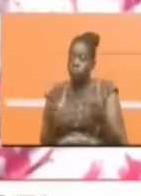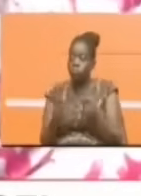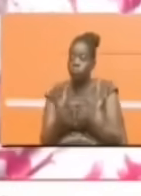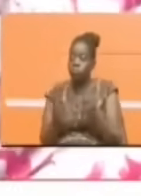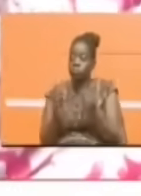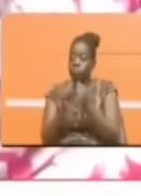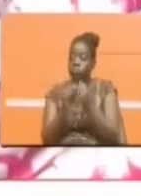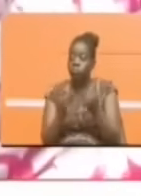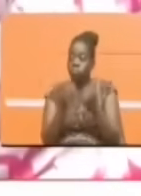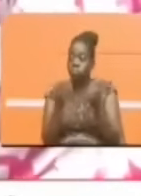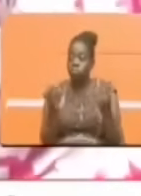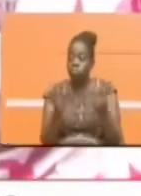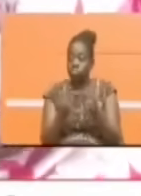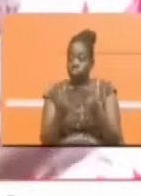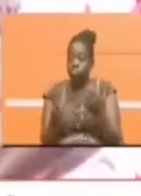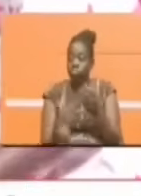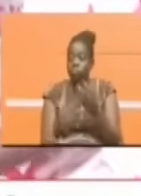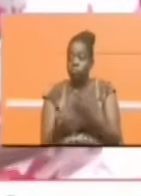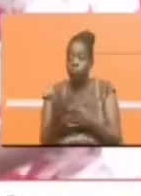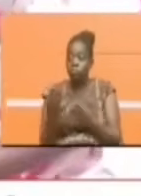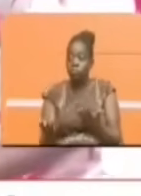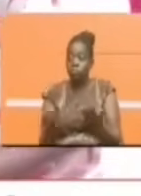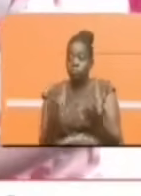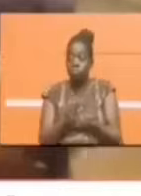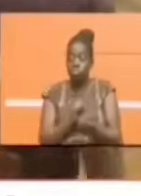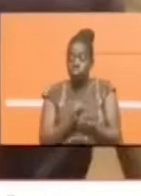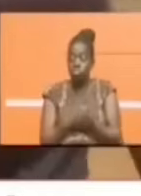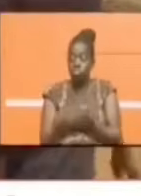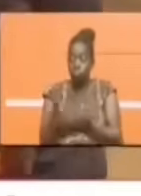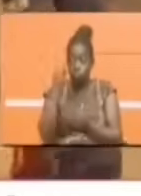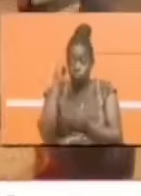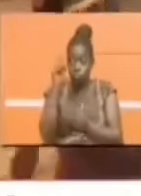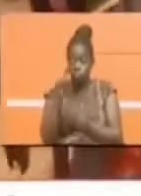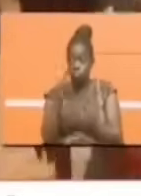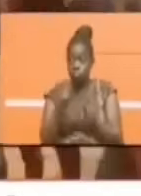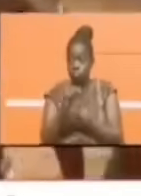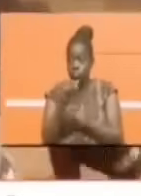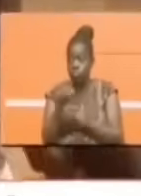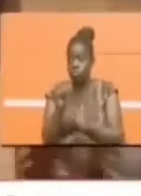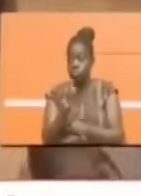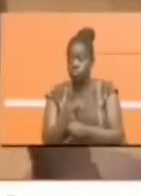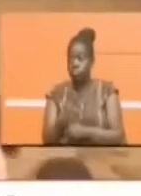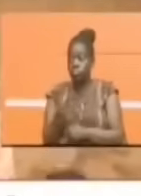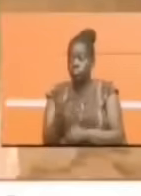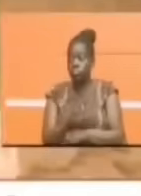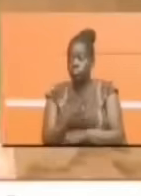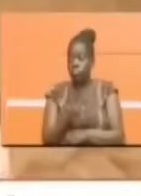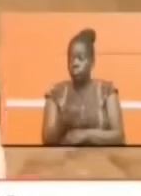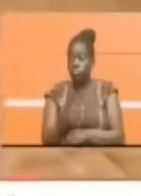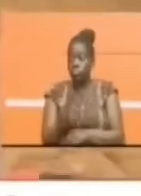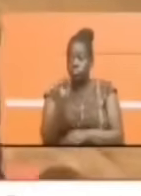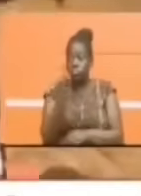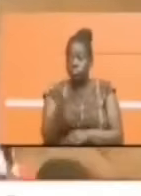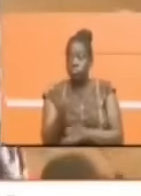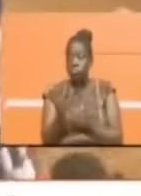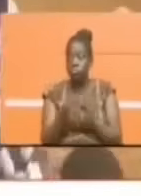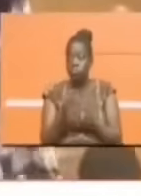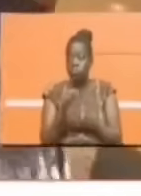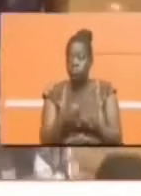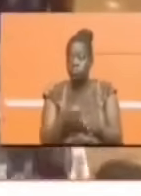agiwaata n'abaana be n'okugifumba, okwoza engoye z'abakasitoma n'emirimu emirala bw'atyo. Wetuukidde makage ku